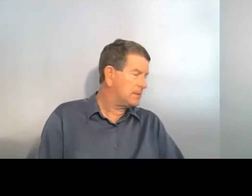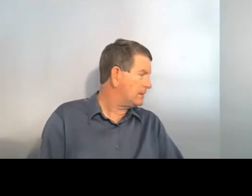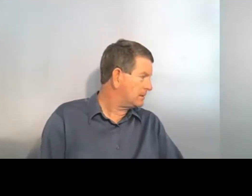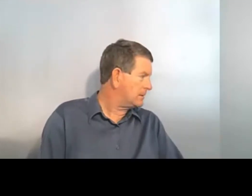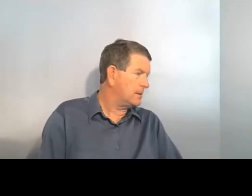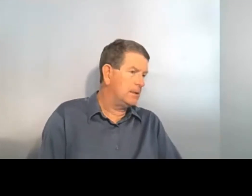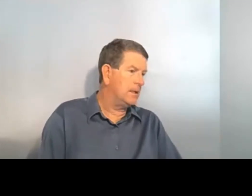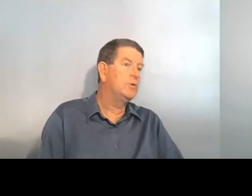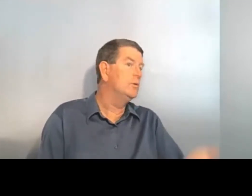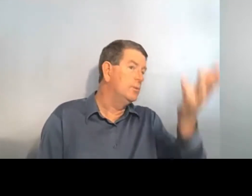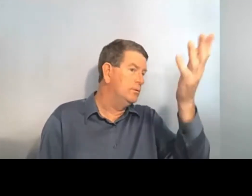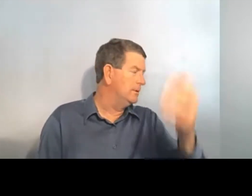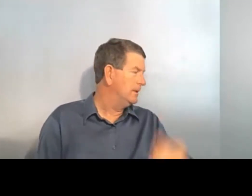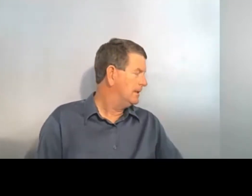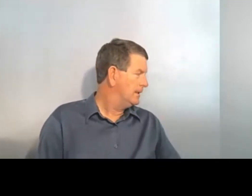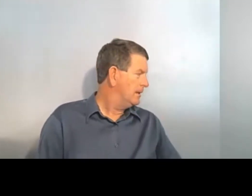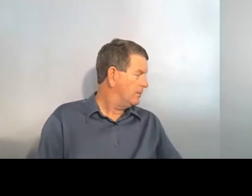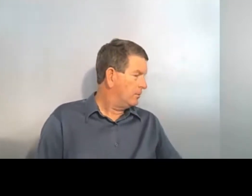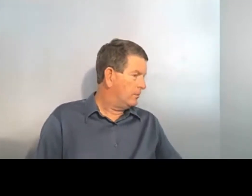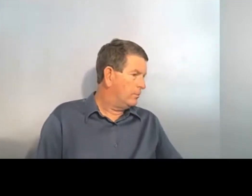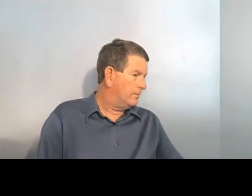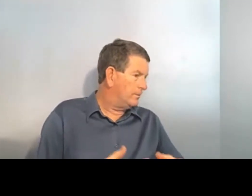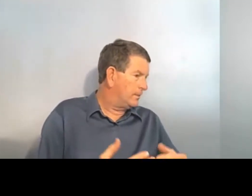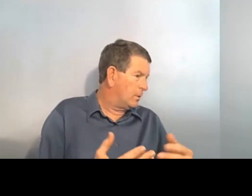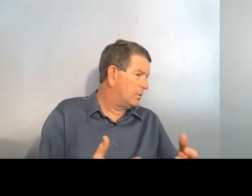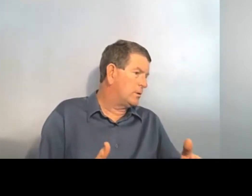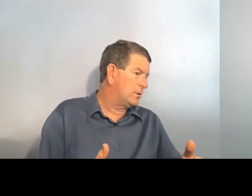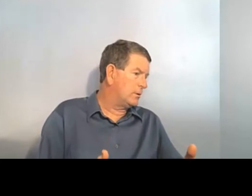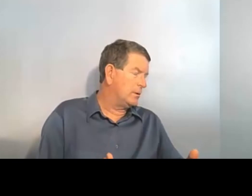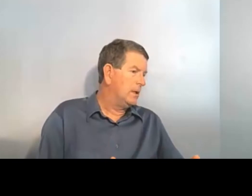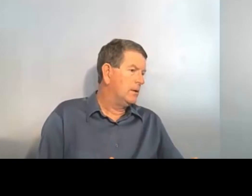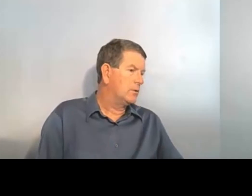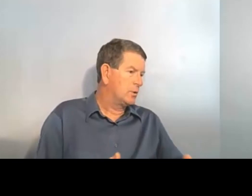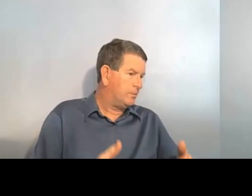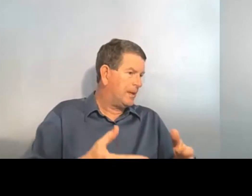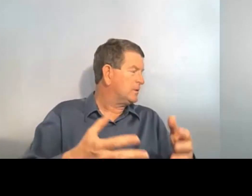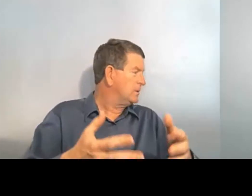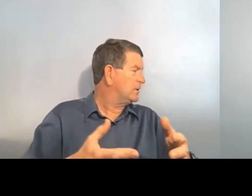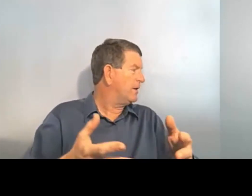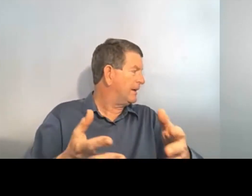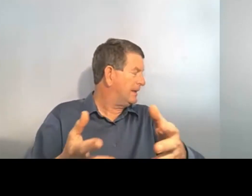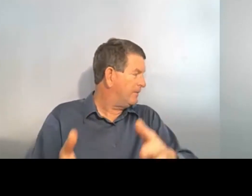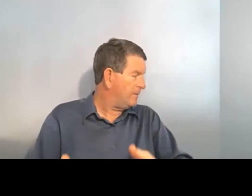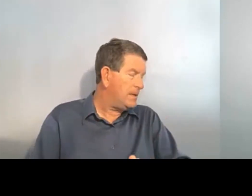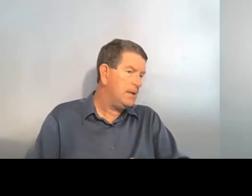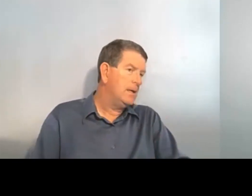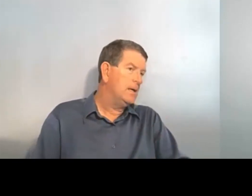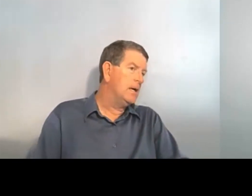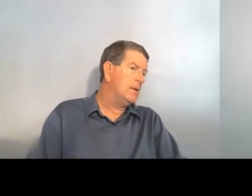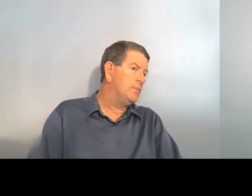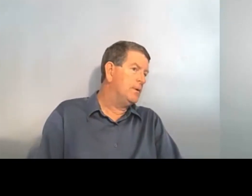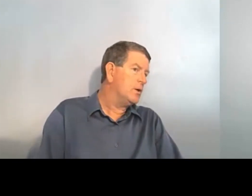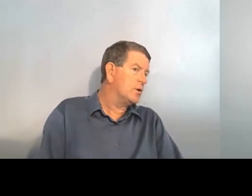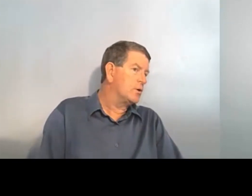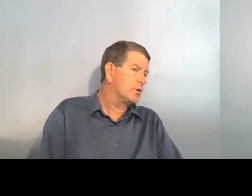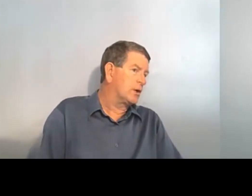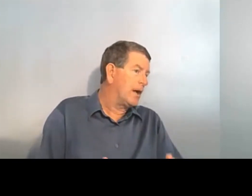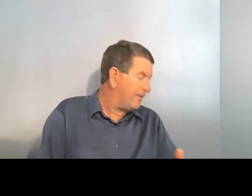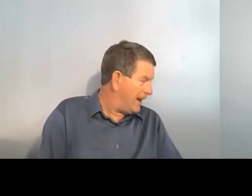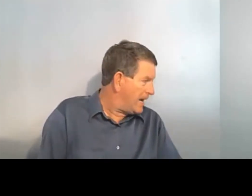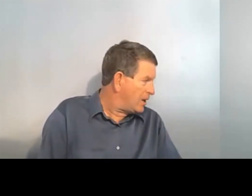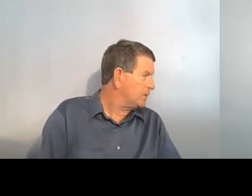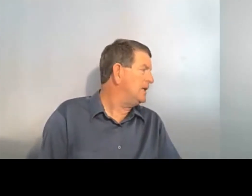est Ah, les présente enfants. et debout. Donc, je passe du temps avec la famille et puis